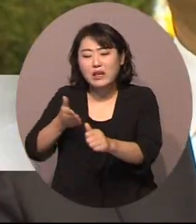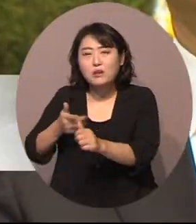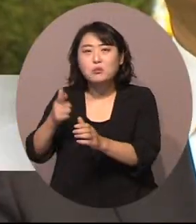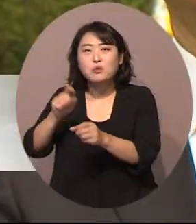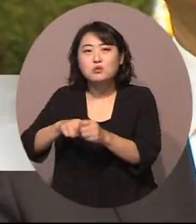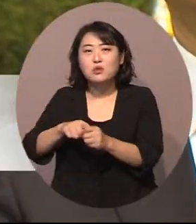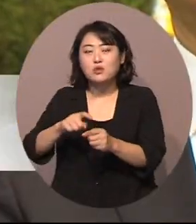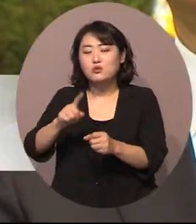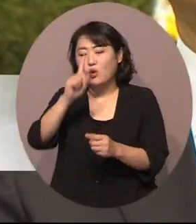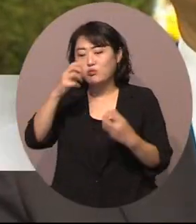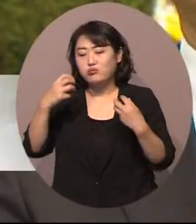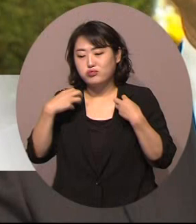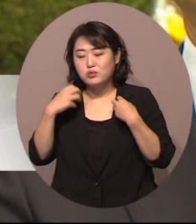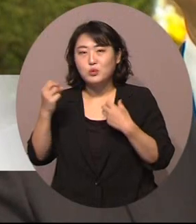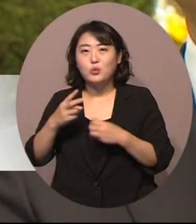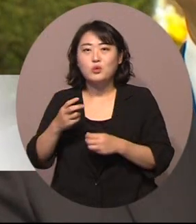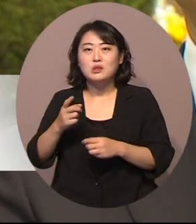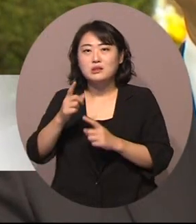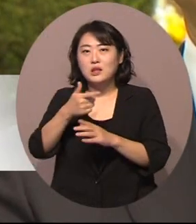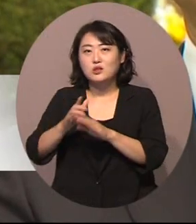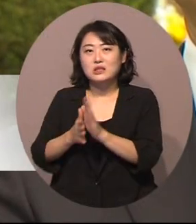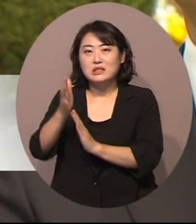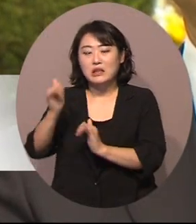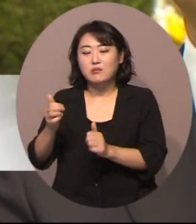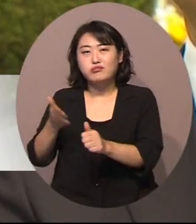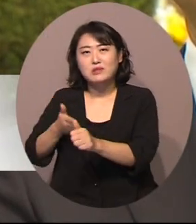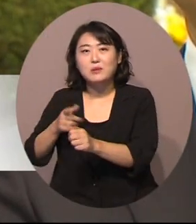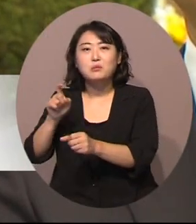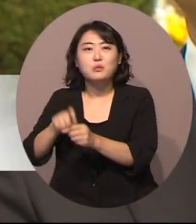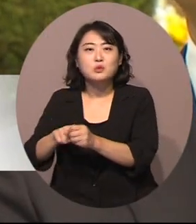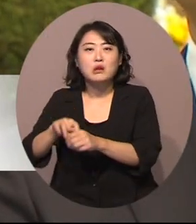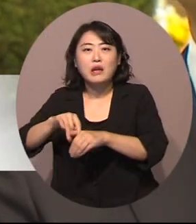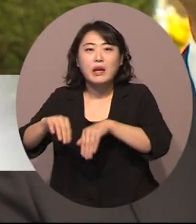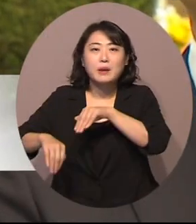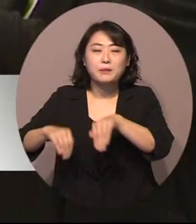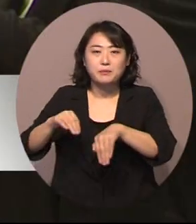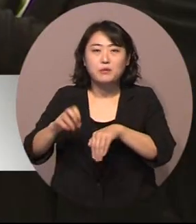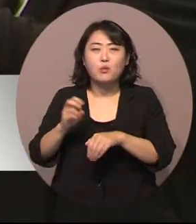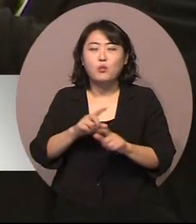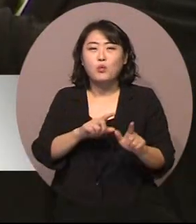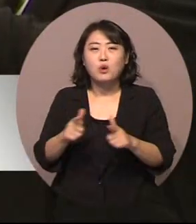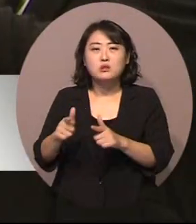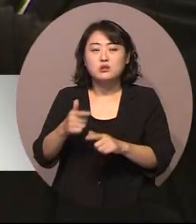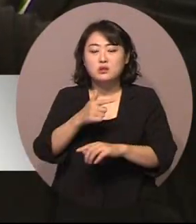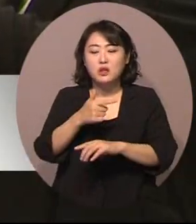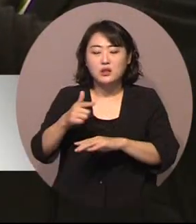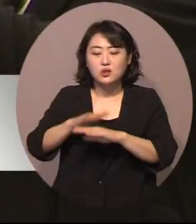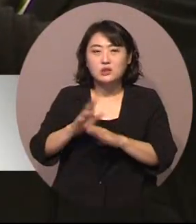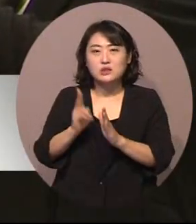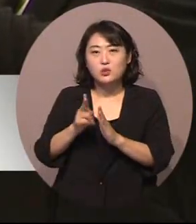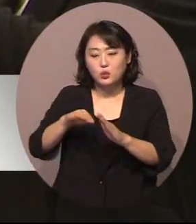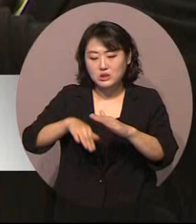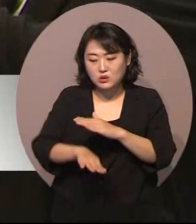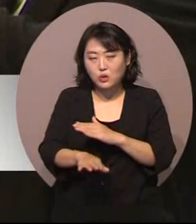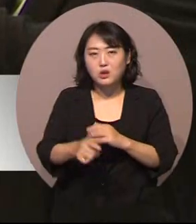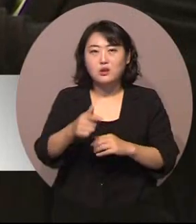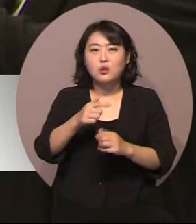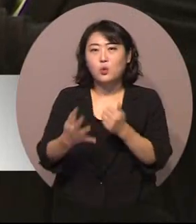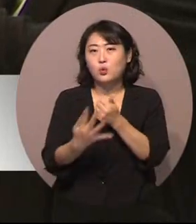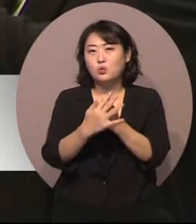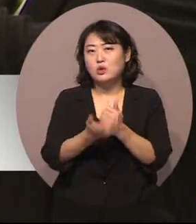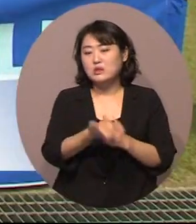토론회를 진행했고 또 충권 광여 급행철도 철도지하화 교도소 이전 등 여러 약속을